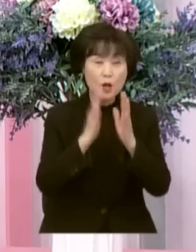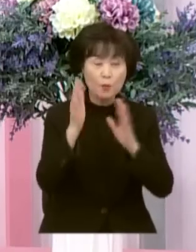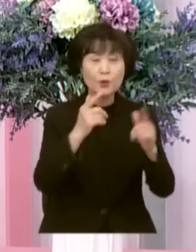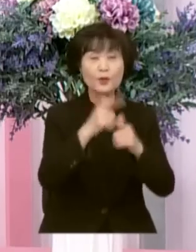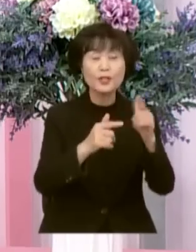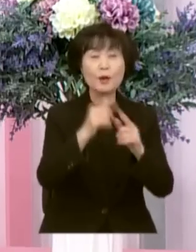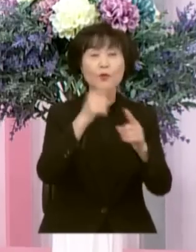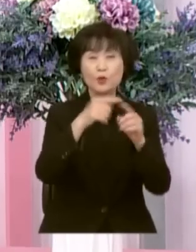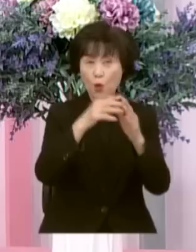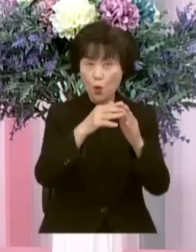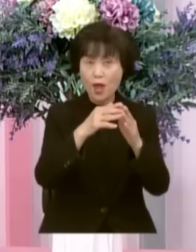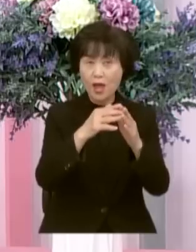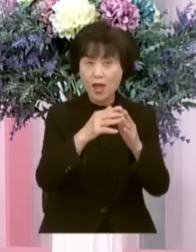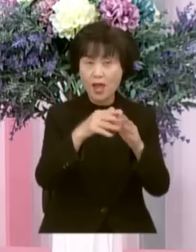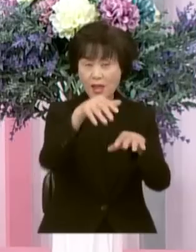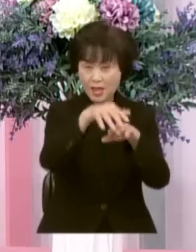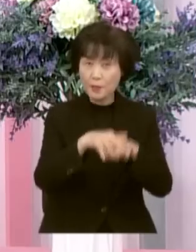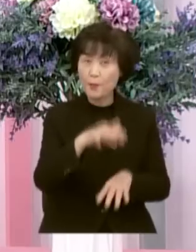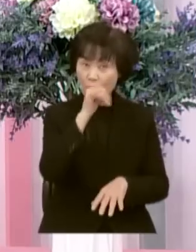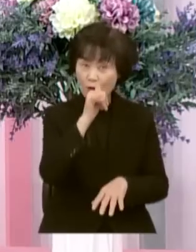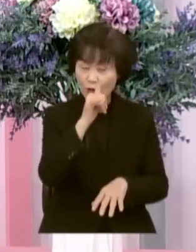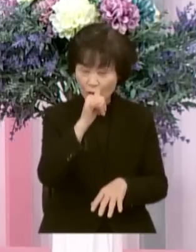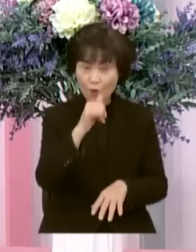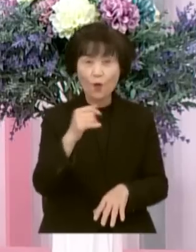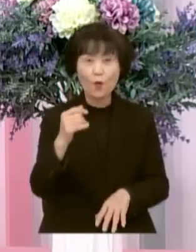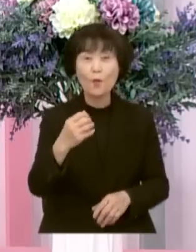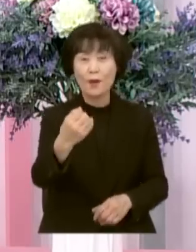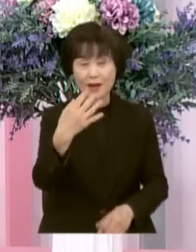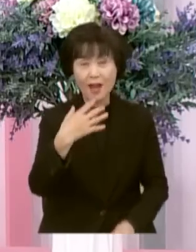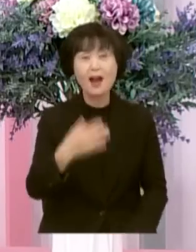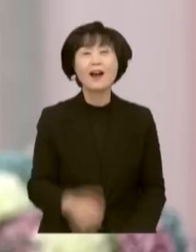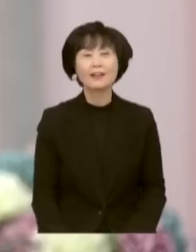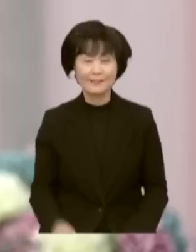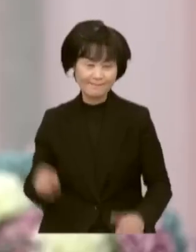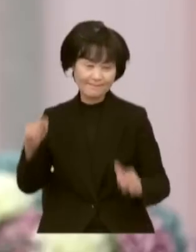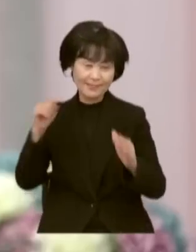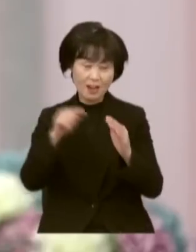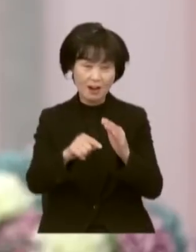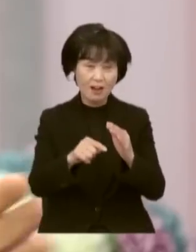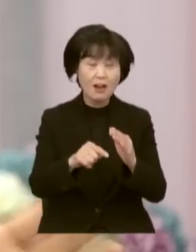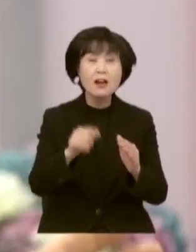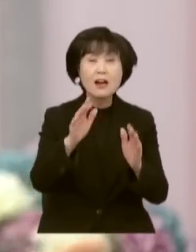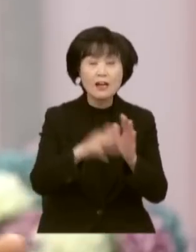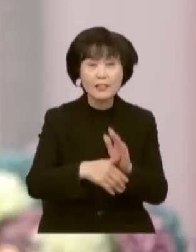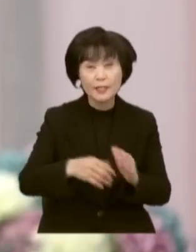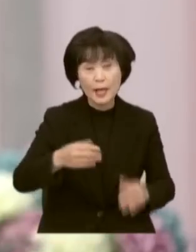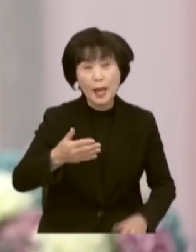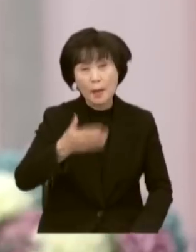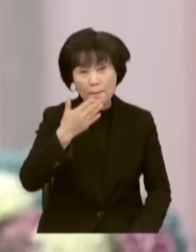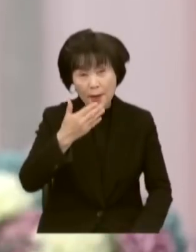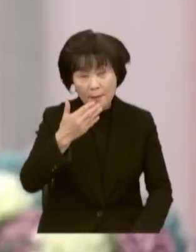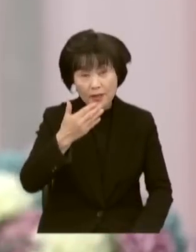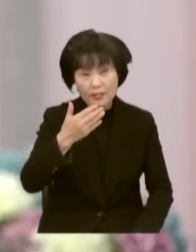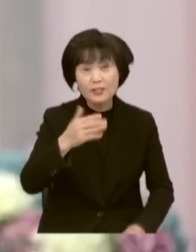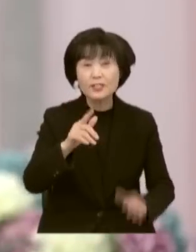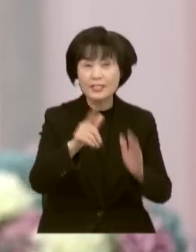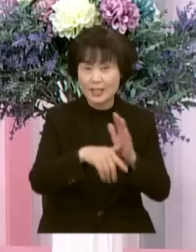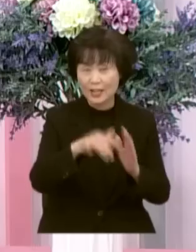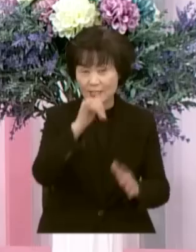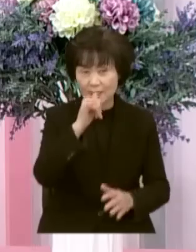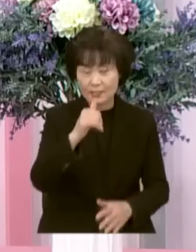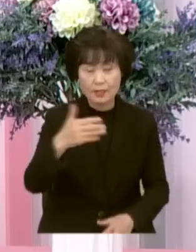거예요. 그래서 너무 감사합니다 하면서 이제 갔죠. 근데 식사 자리가 마련이 되는 거예요. 네, 끝나고